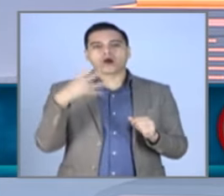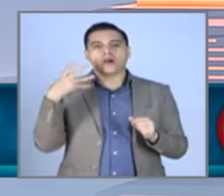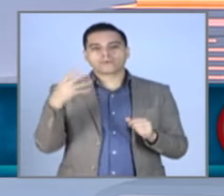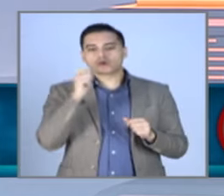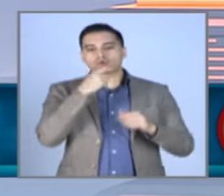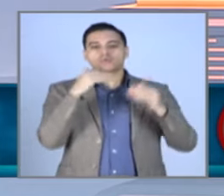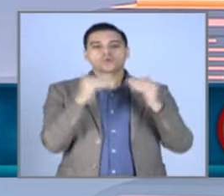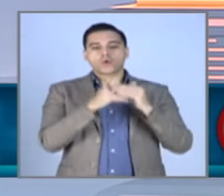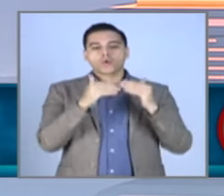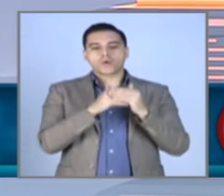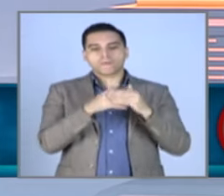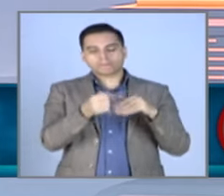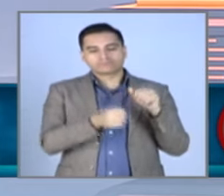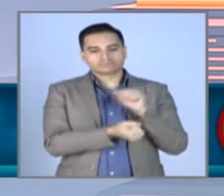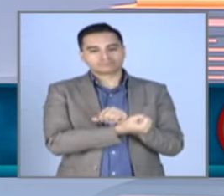444 يوم،